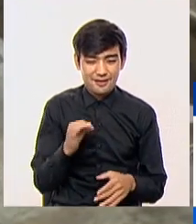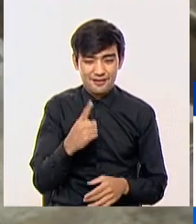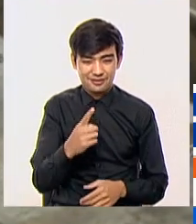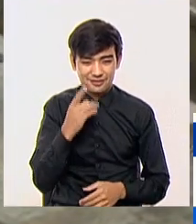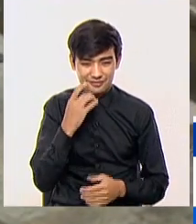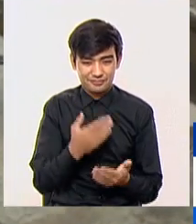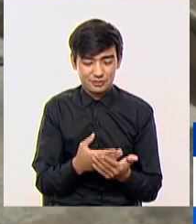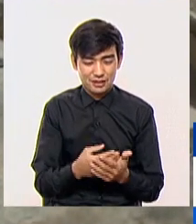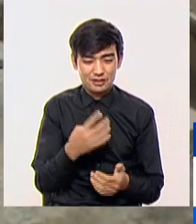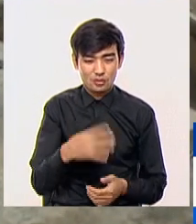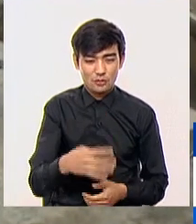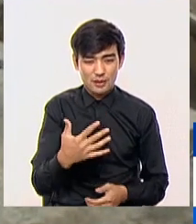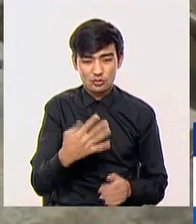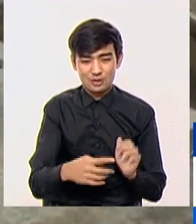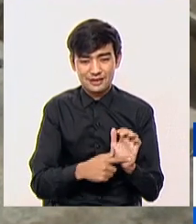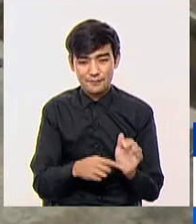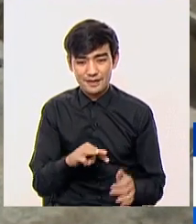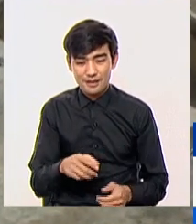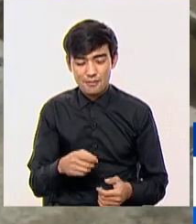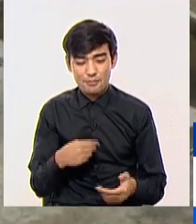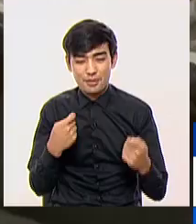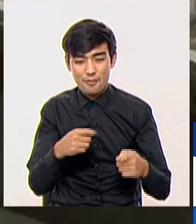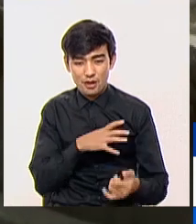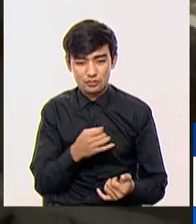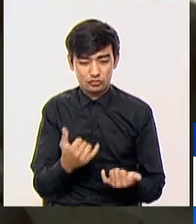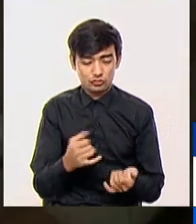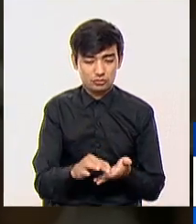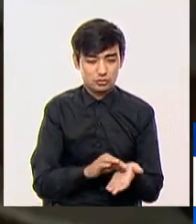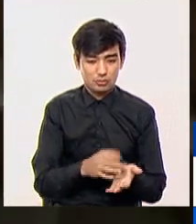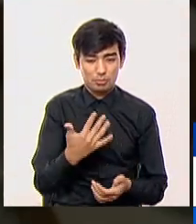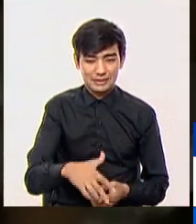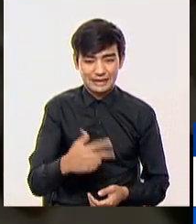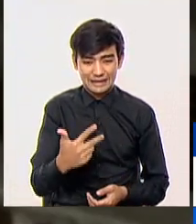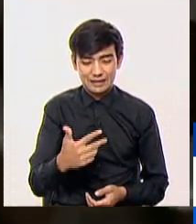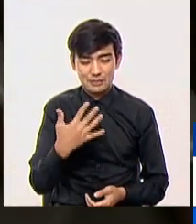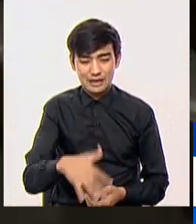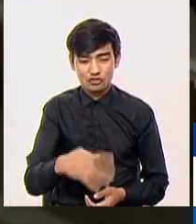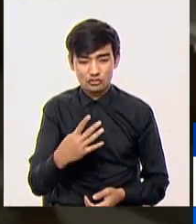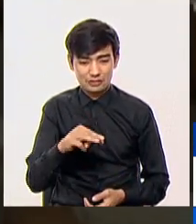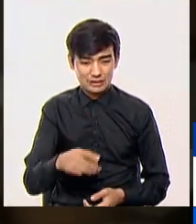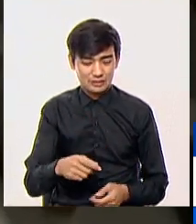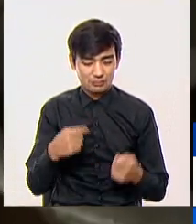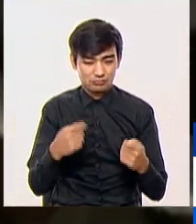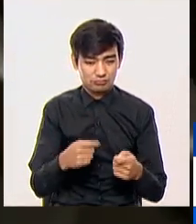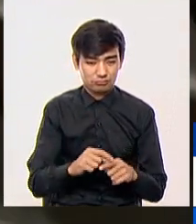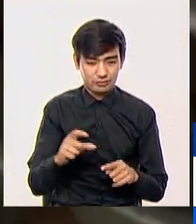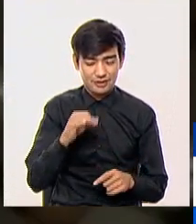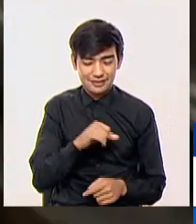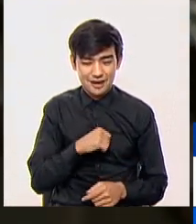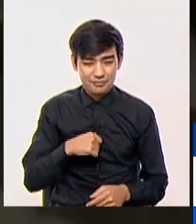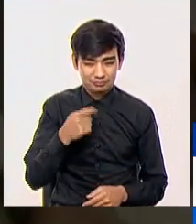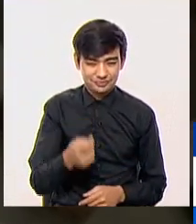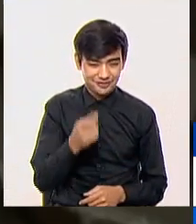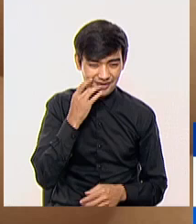данасы 45-47 теңгеден саудаланған болса, қазір баға бірден 53-54 теңгеге көтерілген. Тіпті базардың өзінде ең арзан